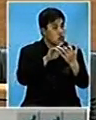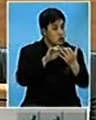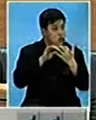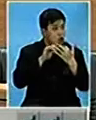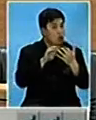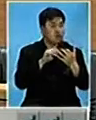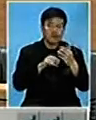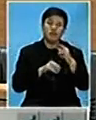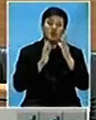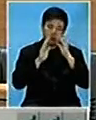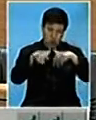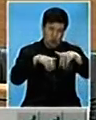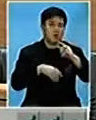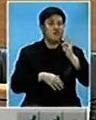ง